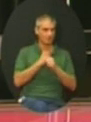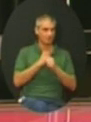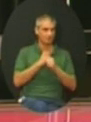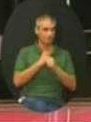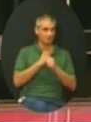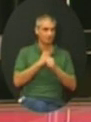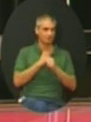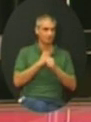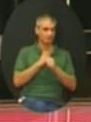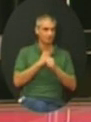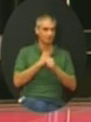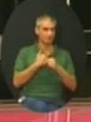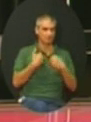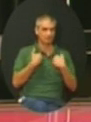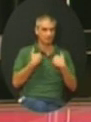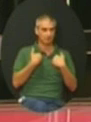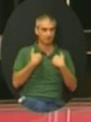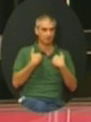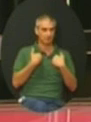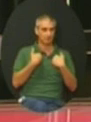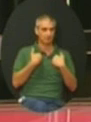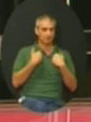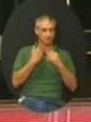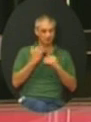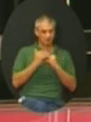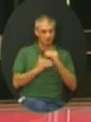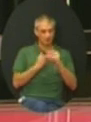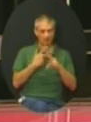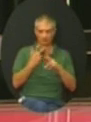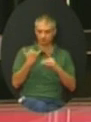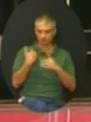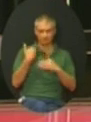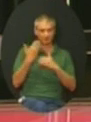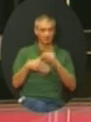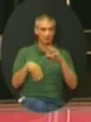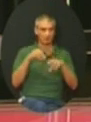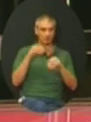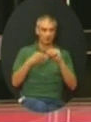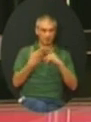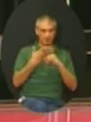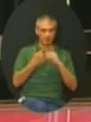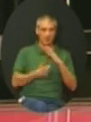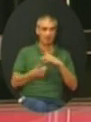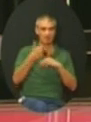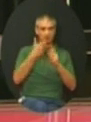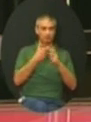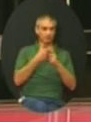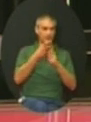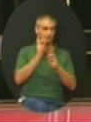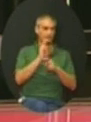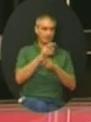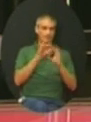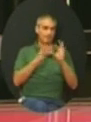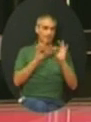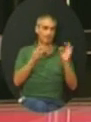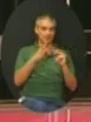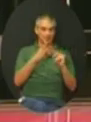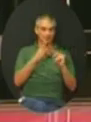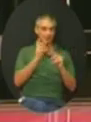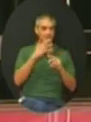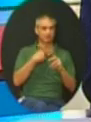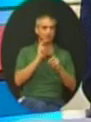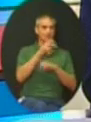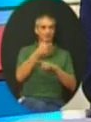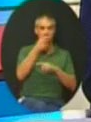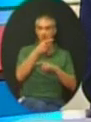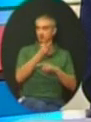אני עובד צעד אחר צעד. רק עכשיו סיימנו את הבחירות לרשות המפלגה. נכון, רצת בהתחלה לרשות